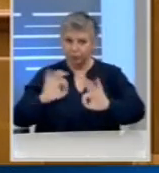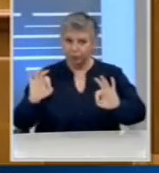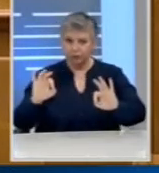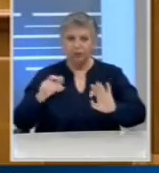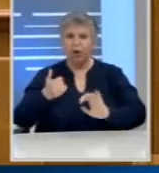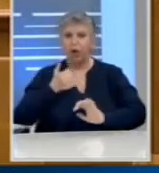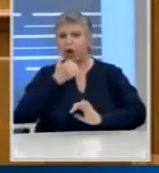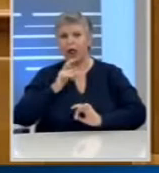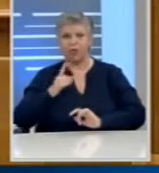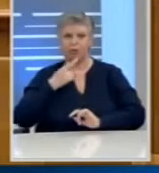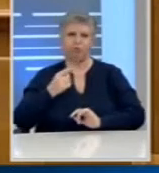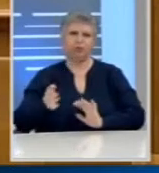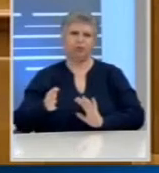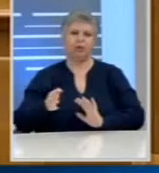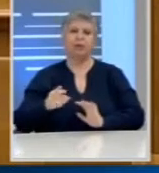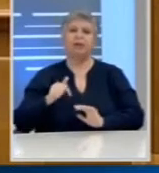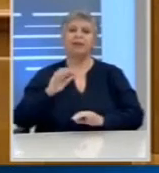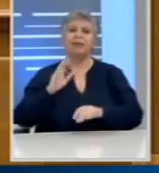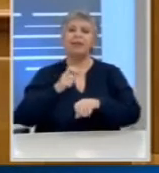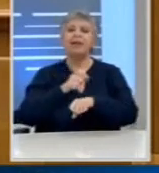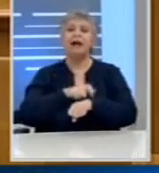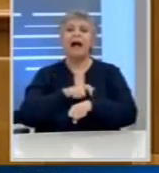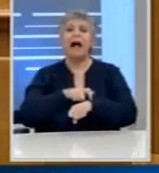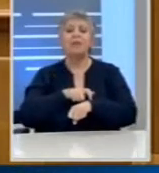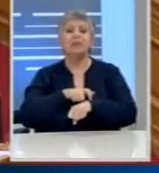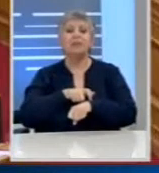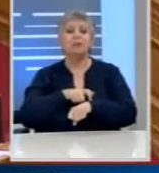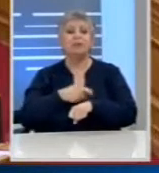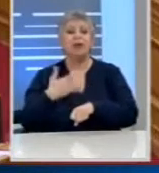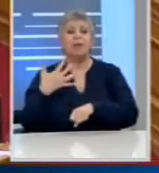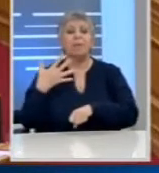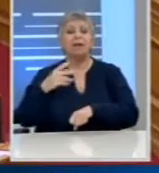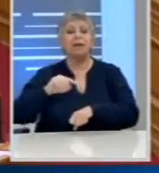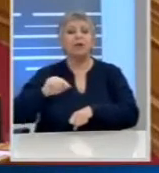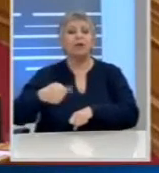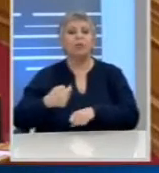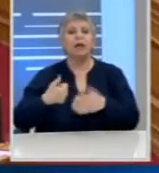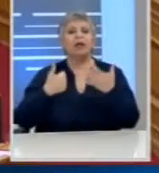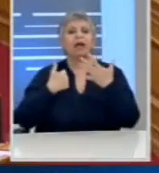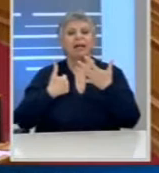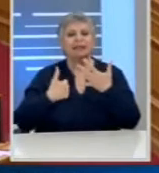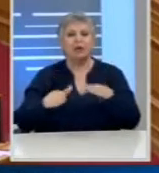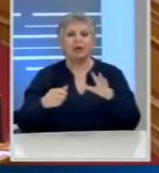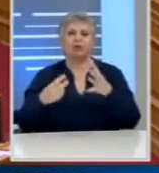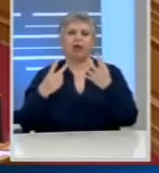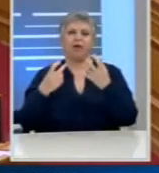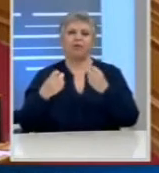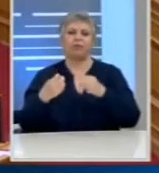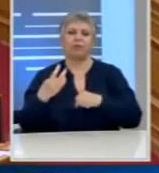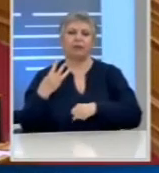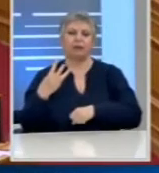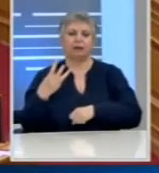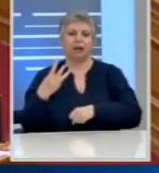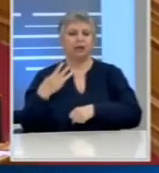στιγμή που μιλάμε είναι στο 5,673, που σημαίνει